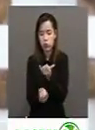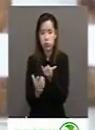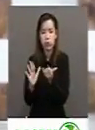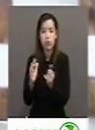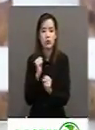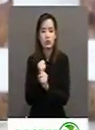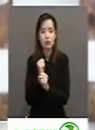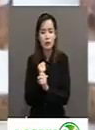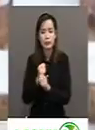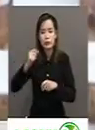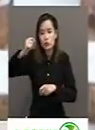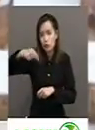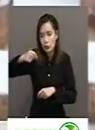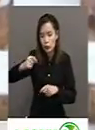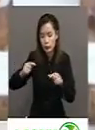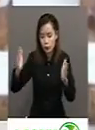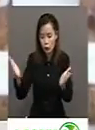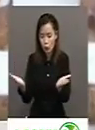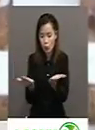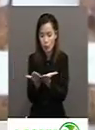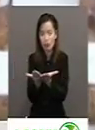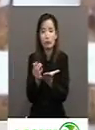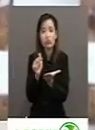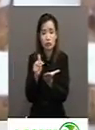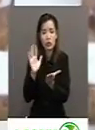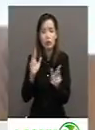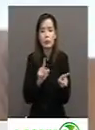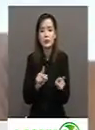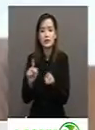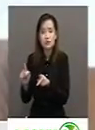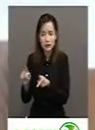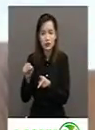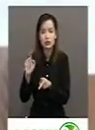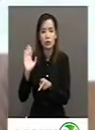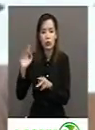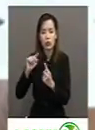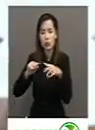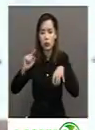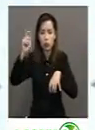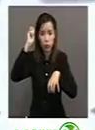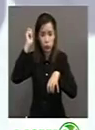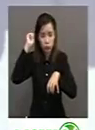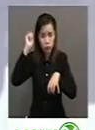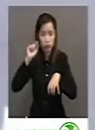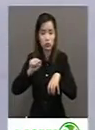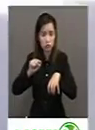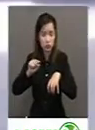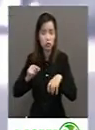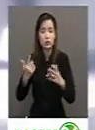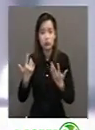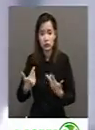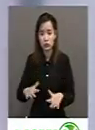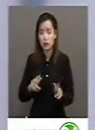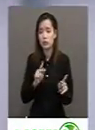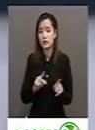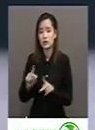ณปฏิสังขรณ์ราชรถและพระยานมาตรในงานพระราชพิธีบริเวณสนามหลวงด้านทิศใต้ส่วนงานพระเมรุ